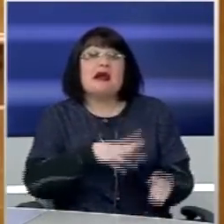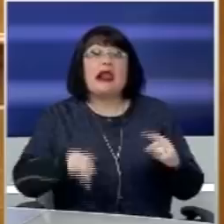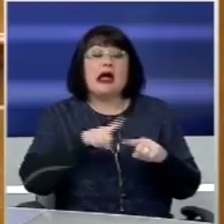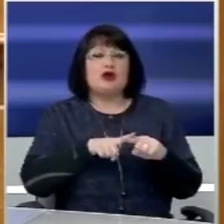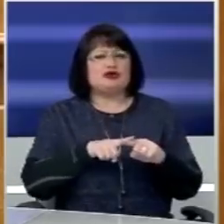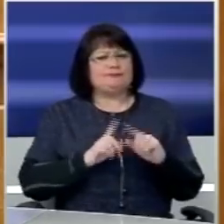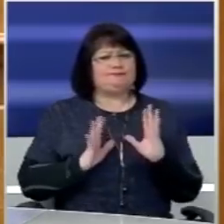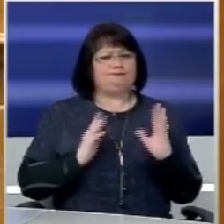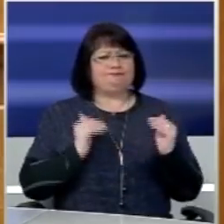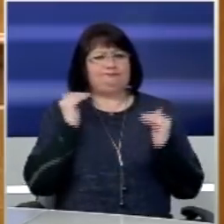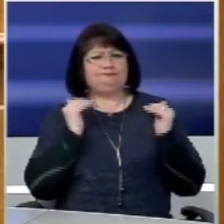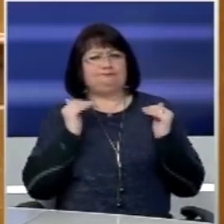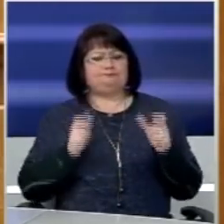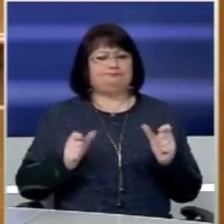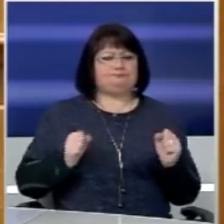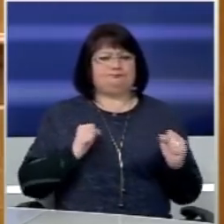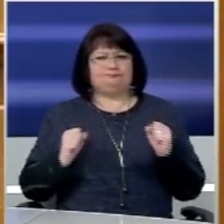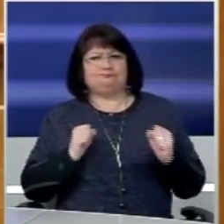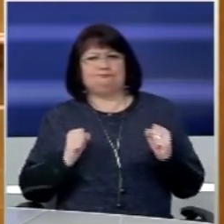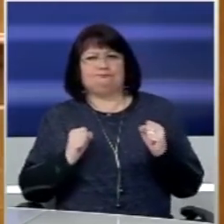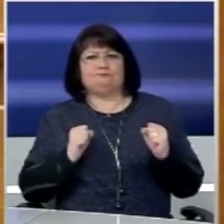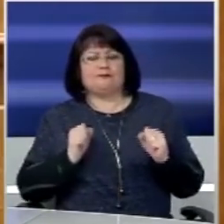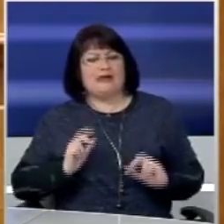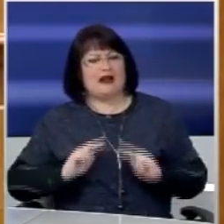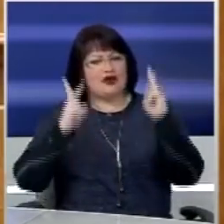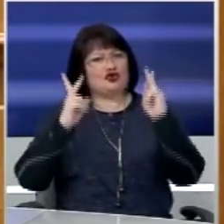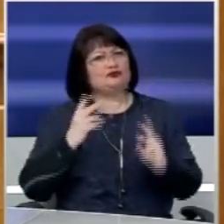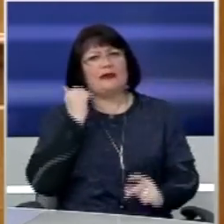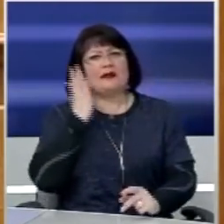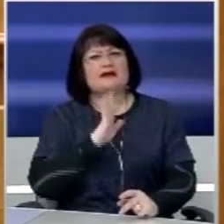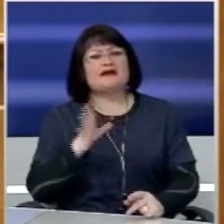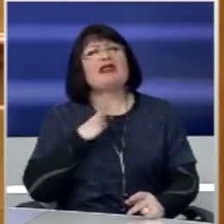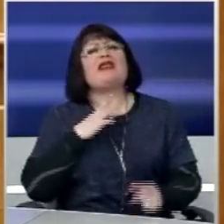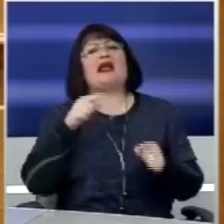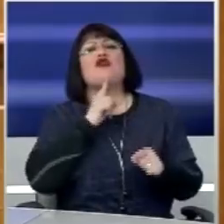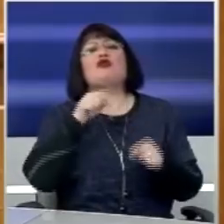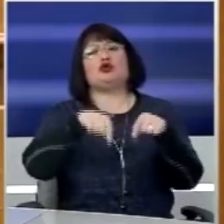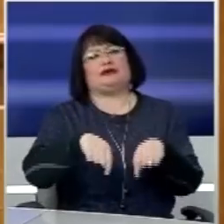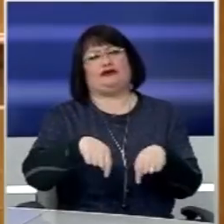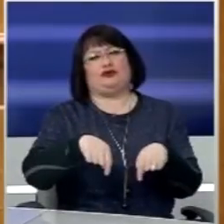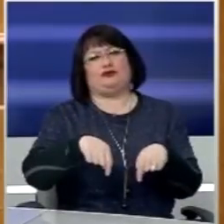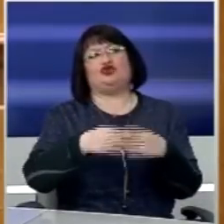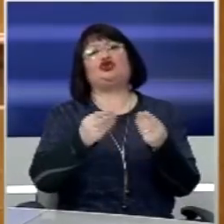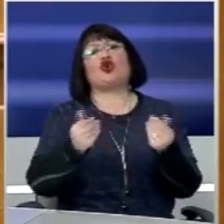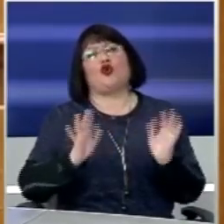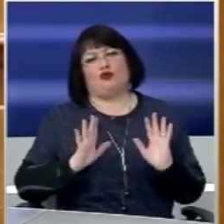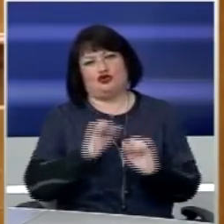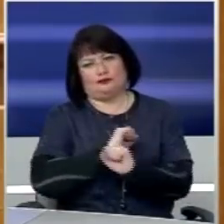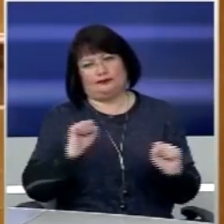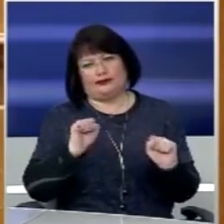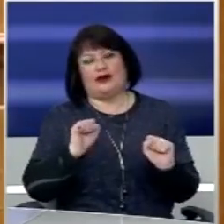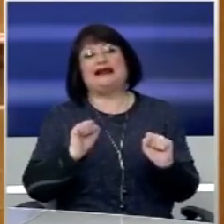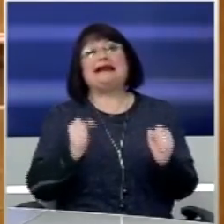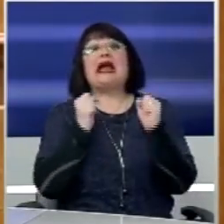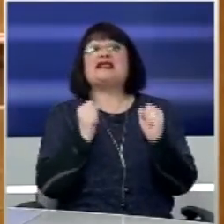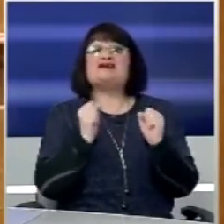και δισταχτικός, μέχρι ανοιχτά εχθρικός με τέτοιες ενέργειες που υπονομεύουν την